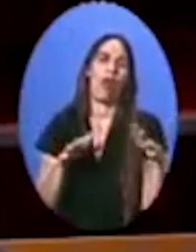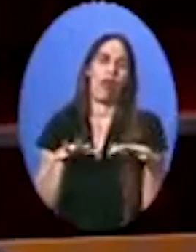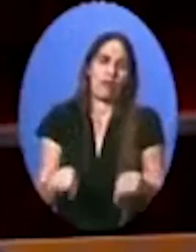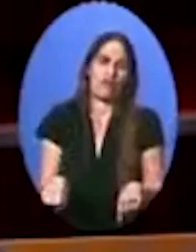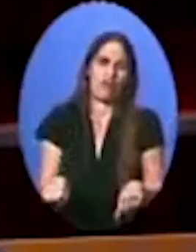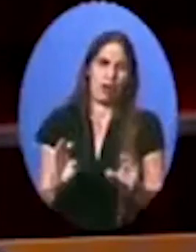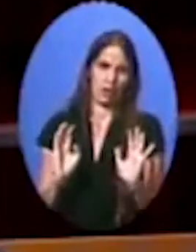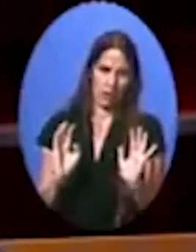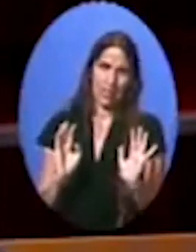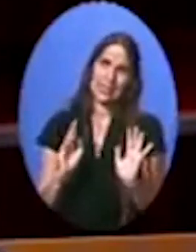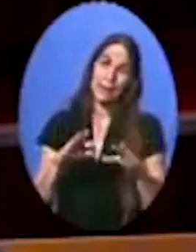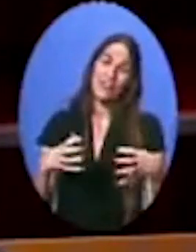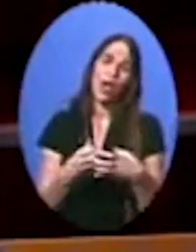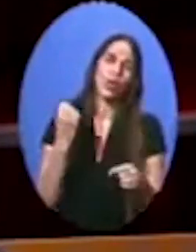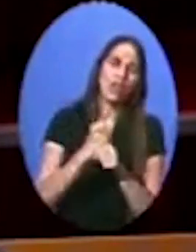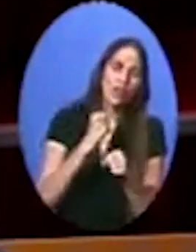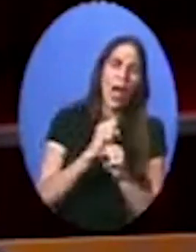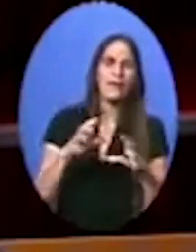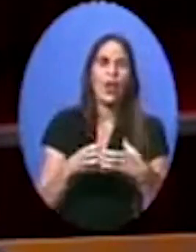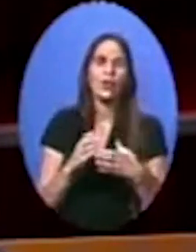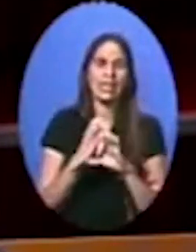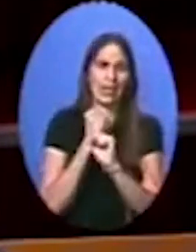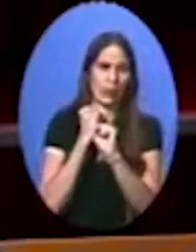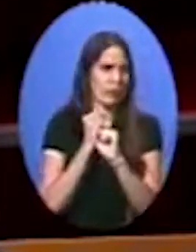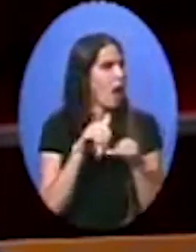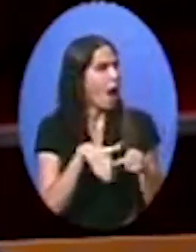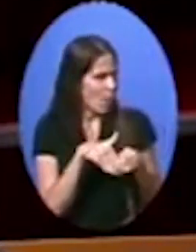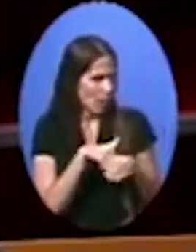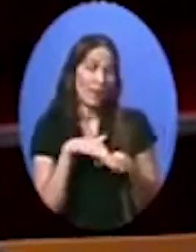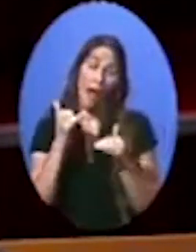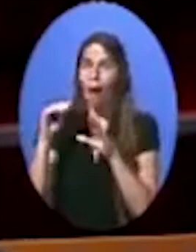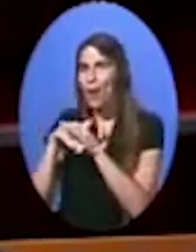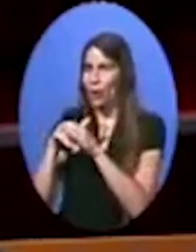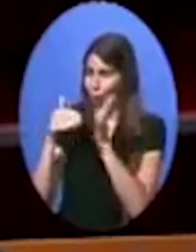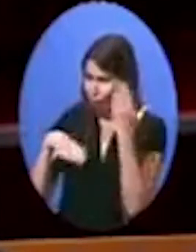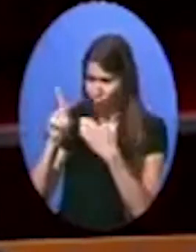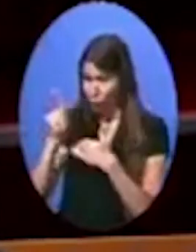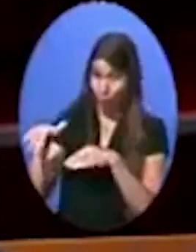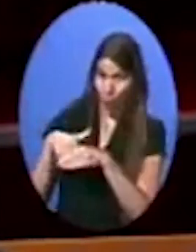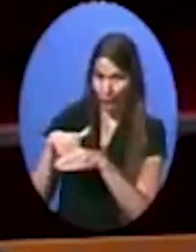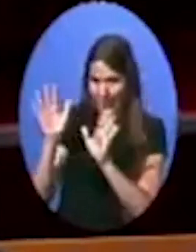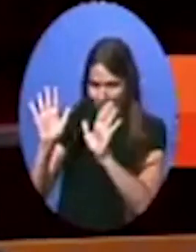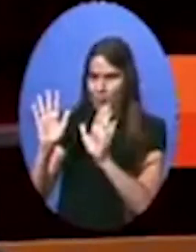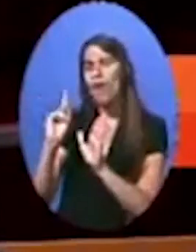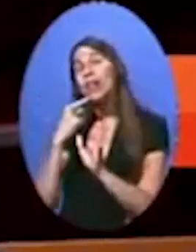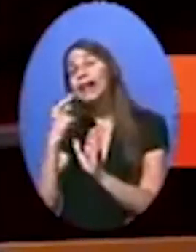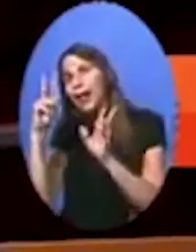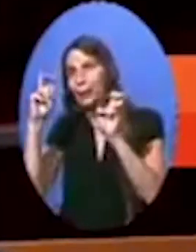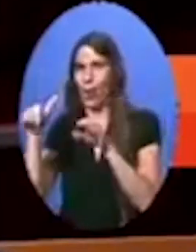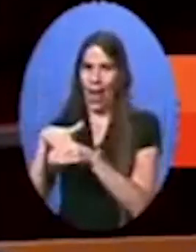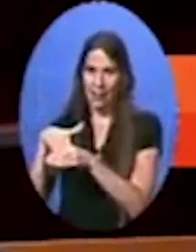לזה בידי מפלגות העבודה או מפלגות ההסתדרות. הפועלים. הפועלים יעני, רובם לא היו פועלים, אבל נגיד נקרא להם